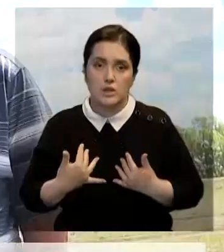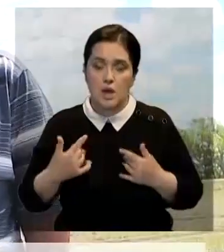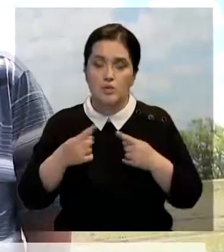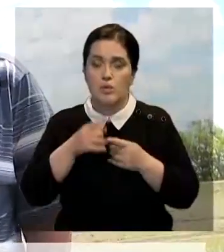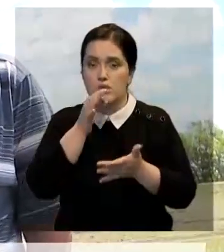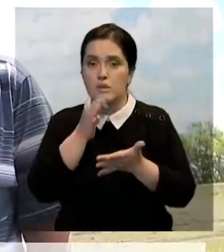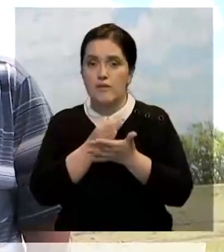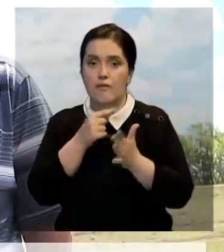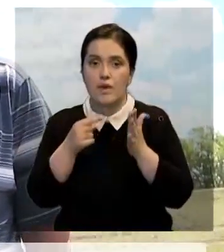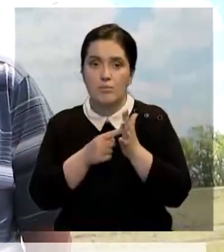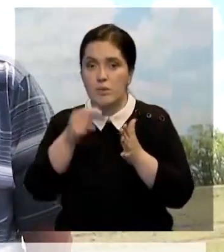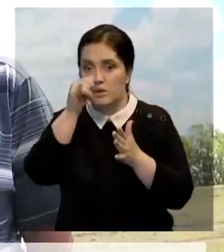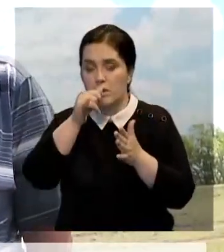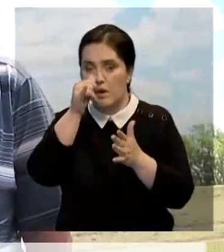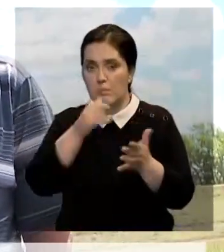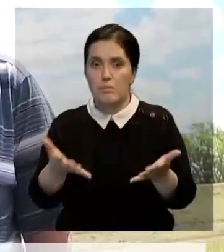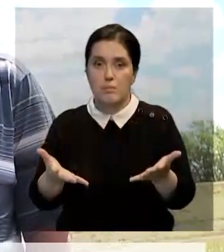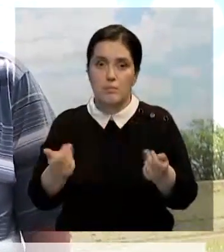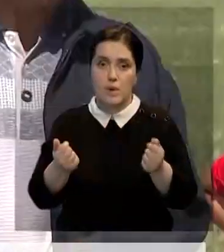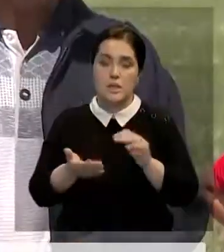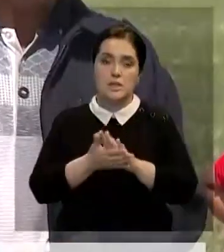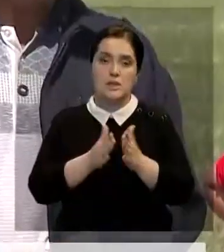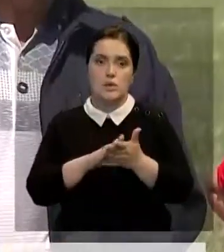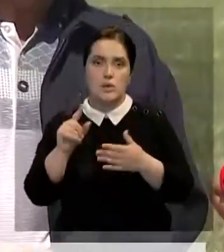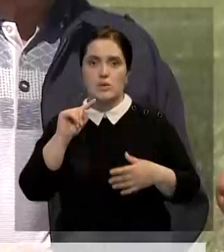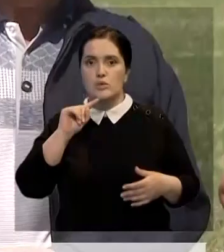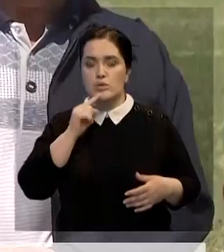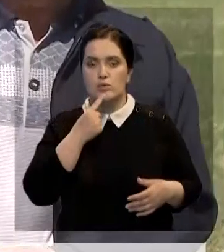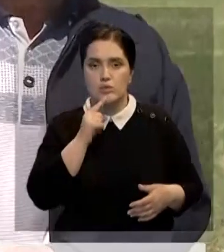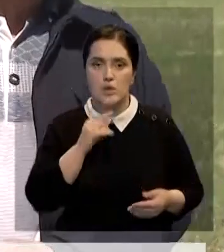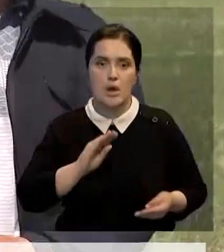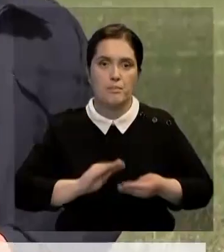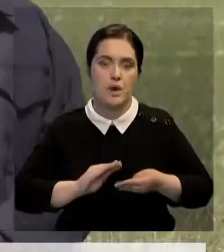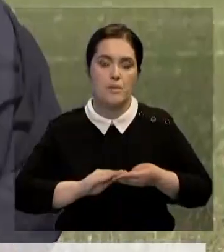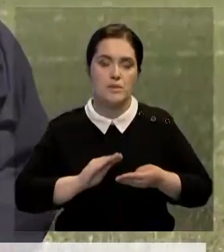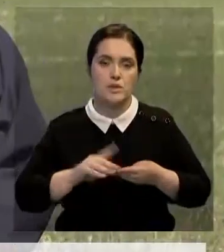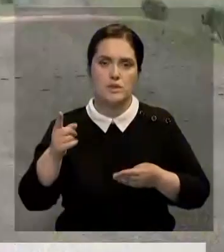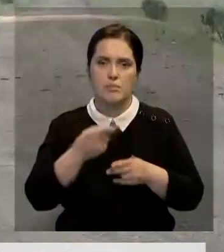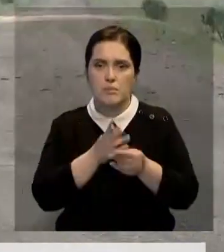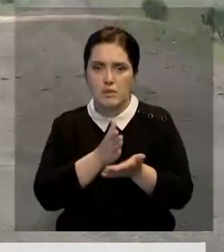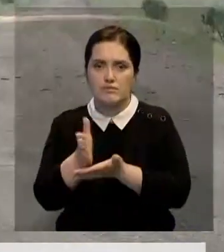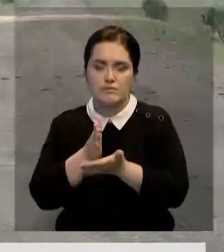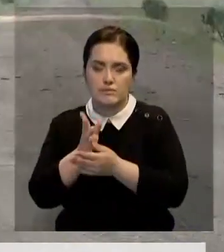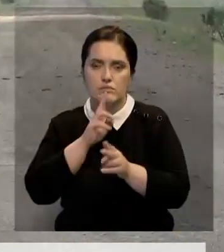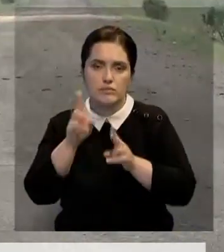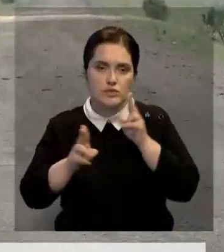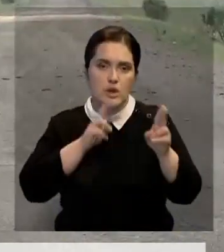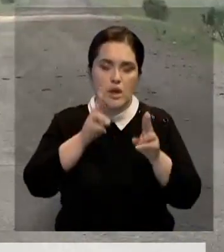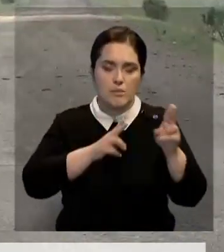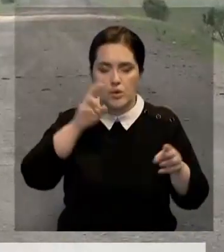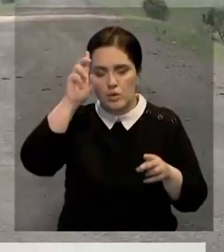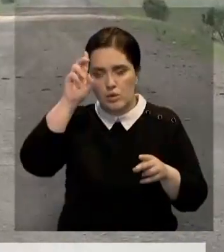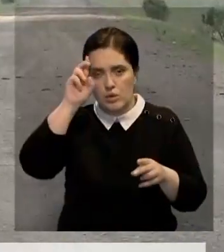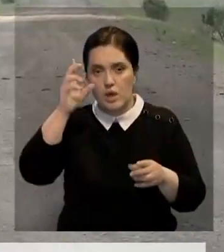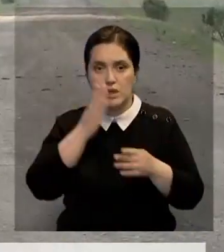ответы на свои вопросы они не могут получить. А ситуация в подворьях непростая. По-прежнему им приходится обивать пороги кабинетов чиновников с